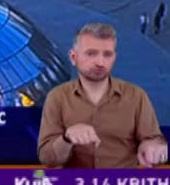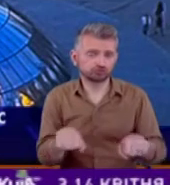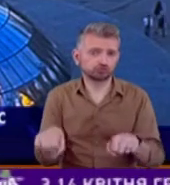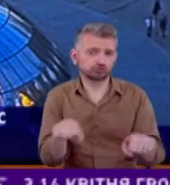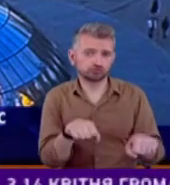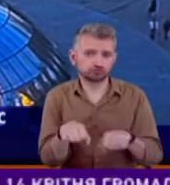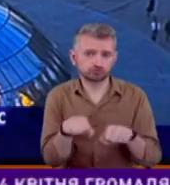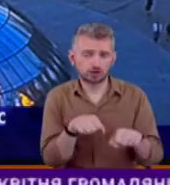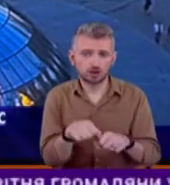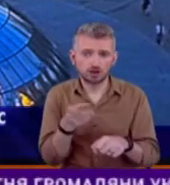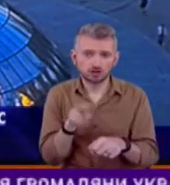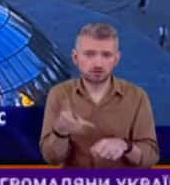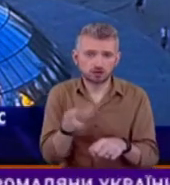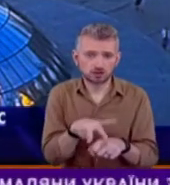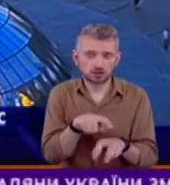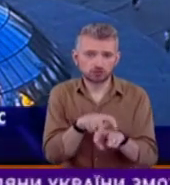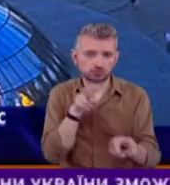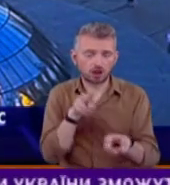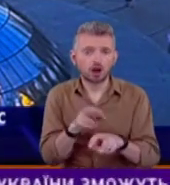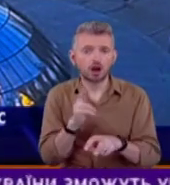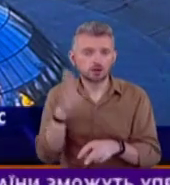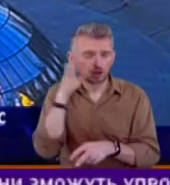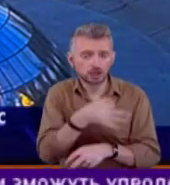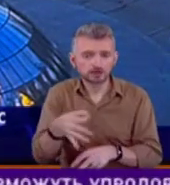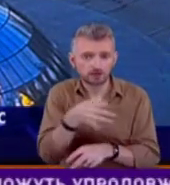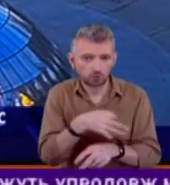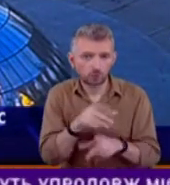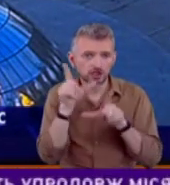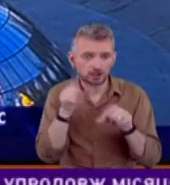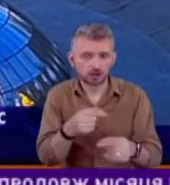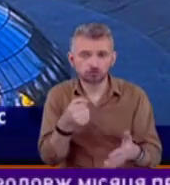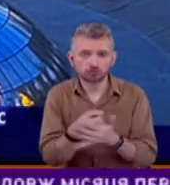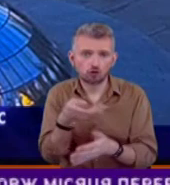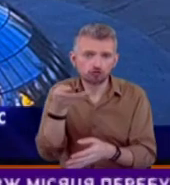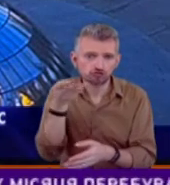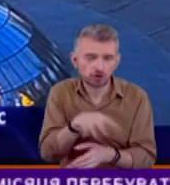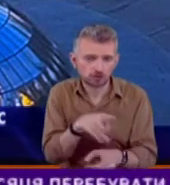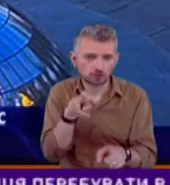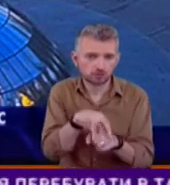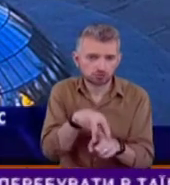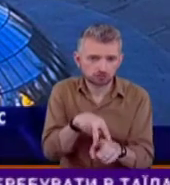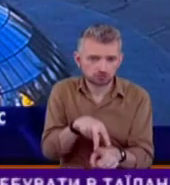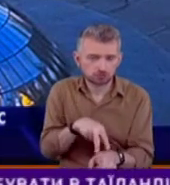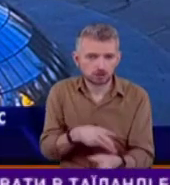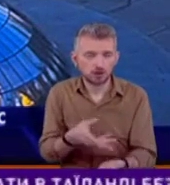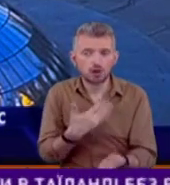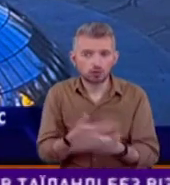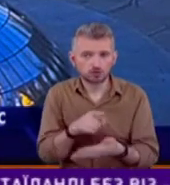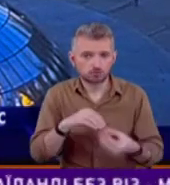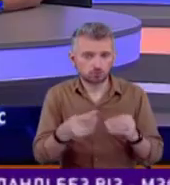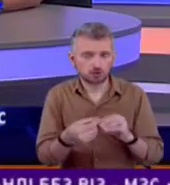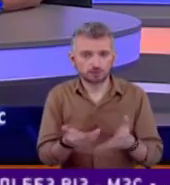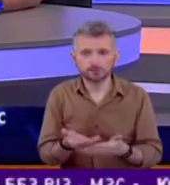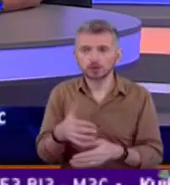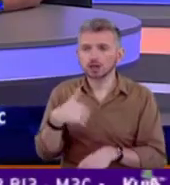мокіках, там по двоє, по троє їздять, а як на ставок їхати, то їх четверо сідає, там хтось ще стоїть, ще малукли. От де проблема.